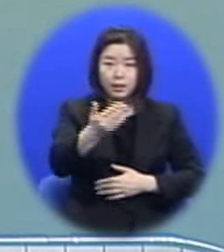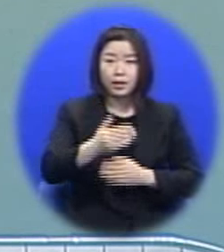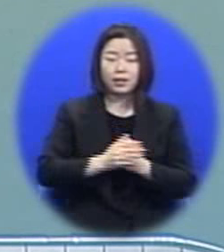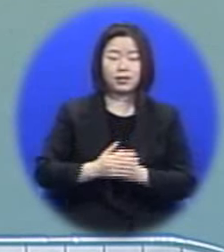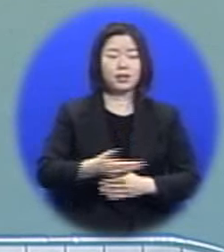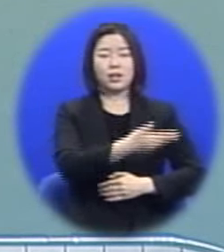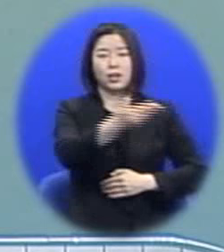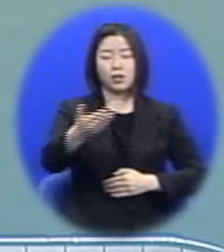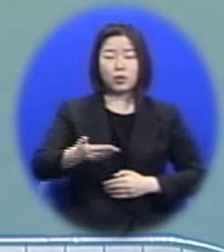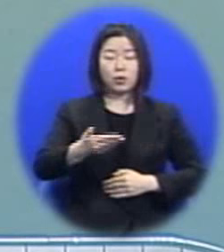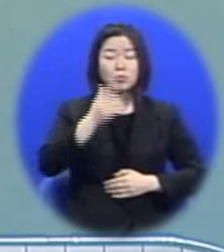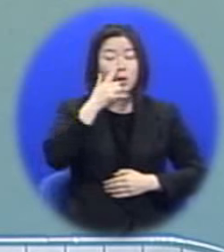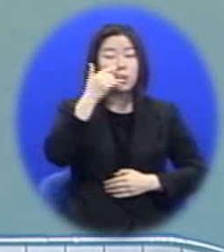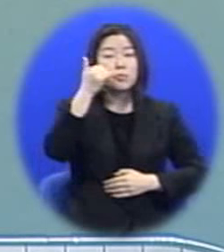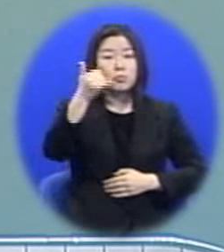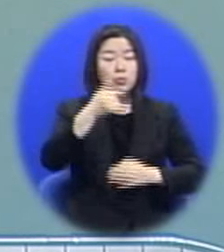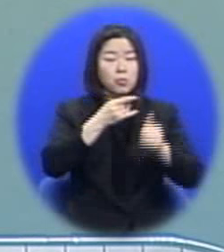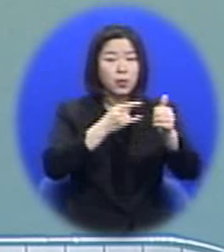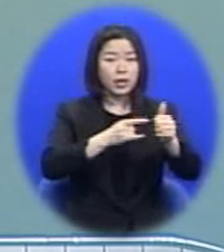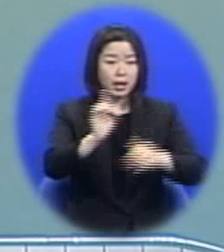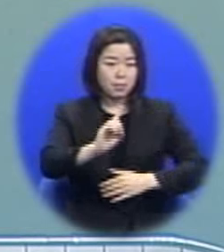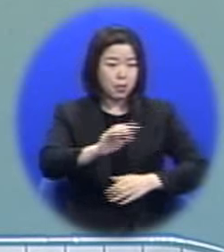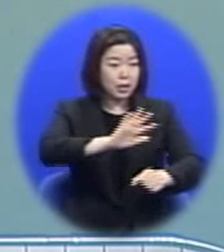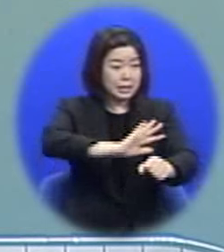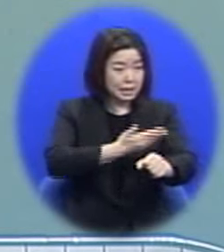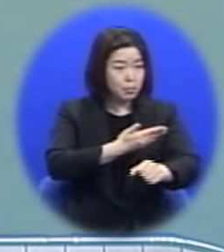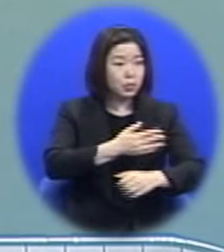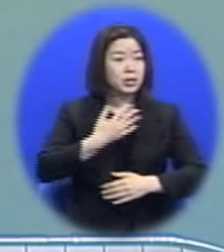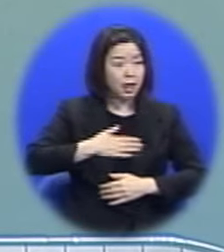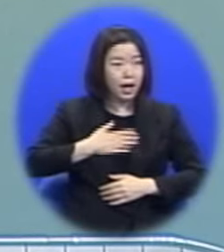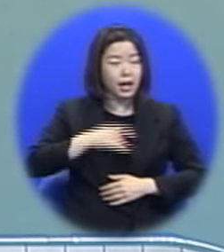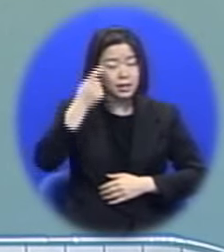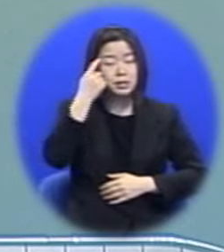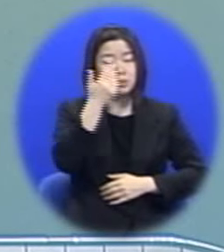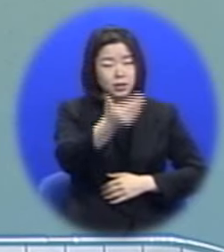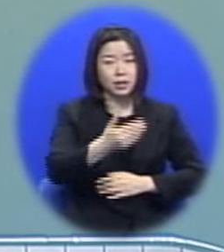여러분들은 여러분의 부모님에게 뭐 잘못했는지 아시기는 아십니까?